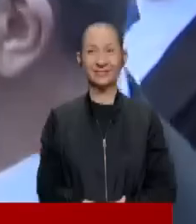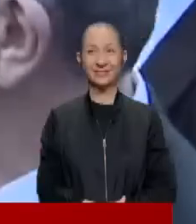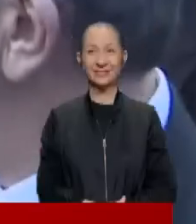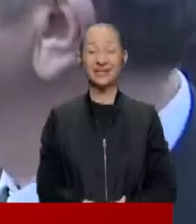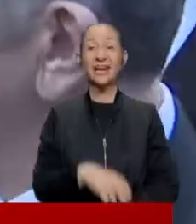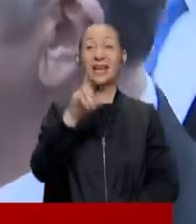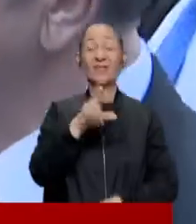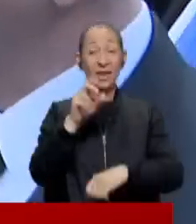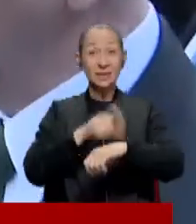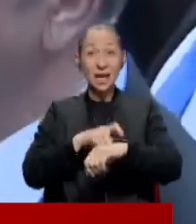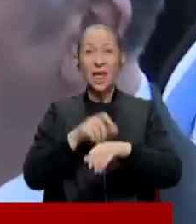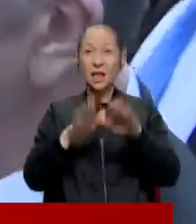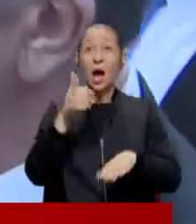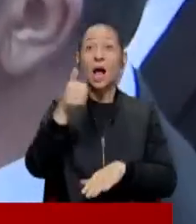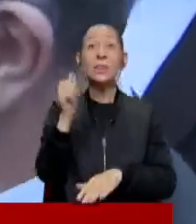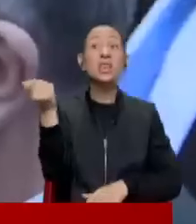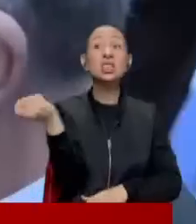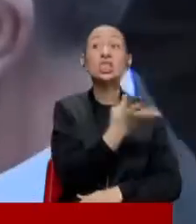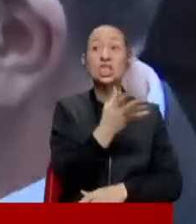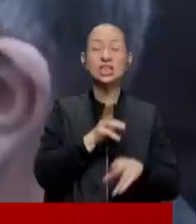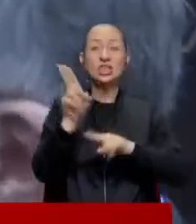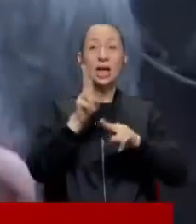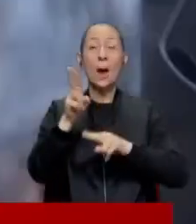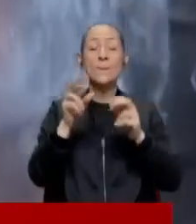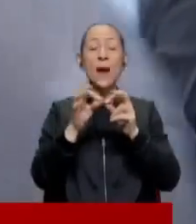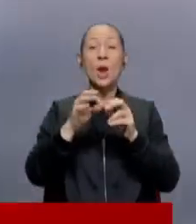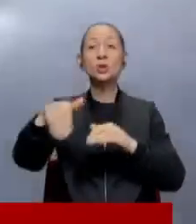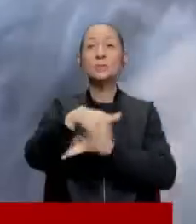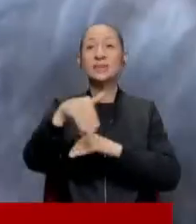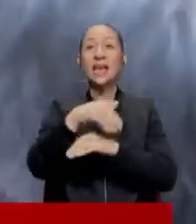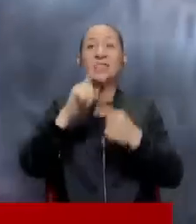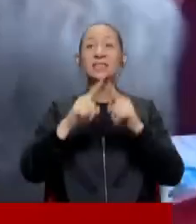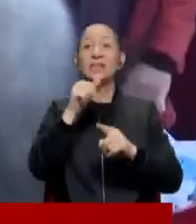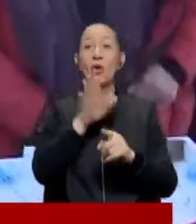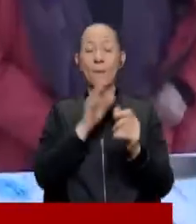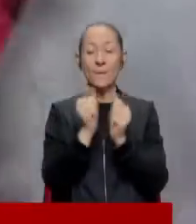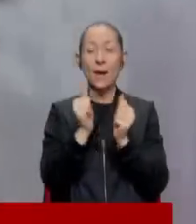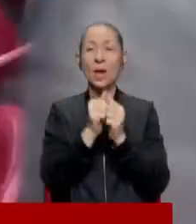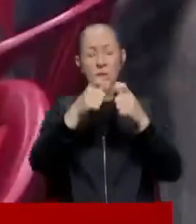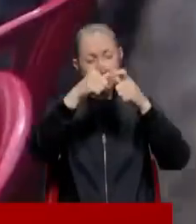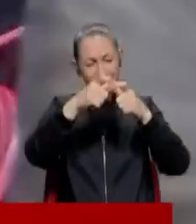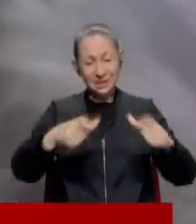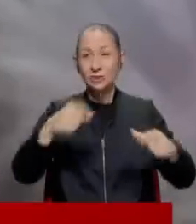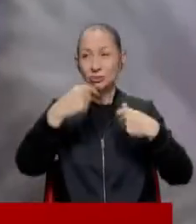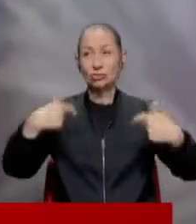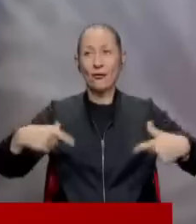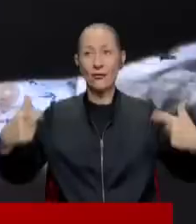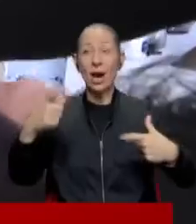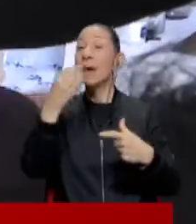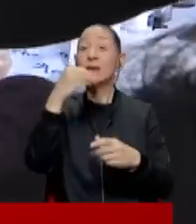iftar vakti ise yaklaşık 6.000 kişi Çanakkale Barbaros Mahallesi'nde Kılıçdaroğlu ile birlikte uzun sofralarda